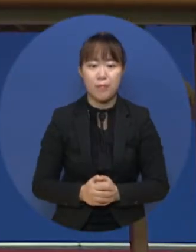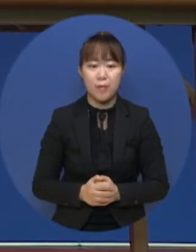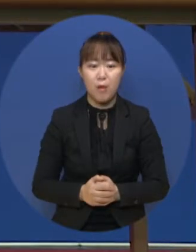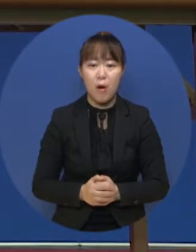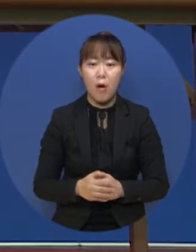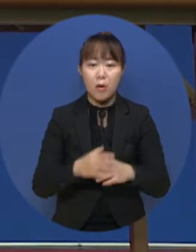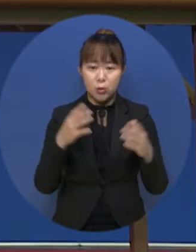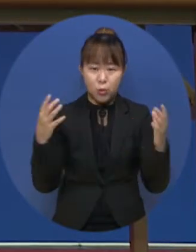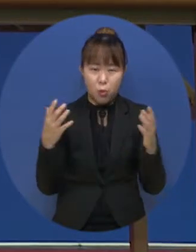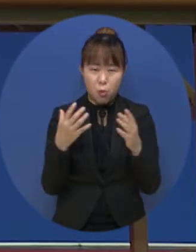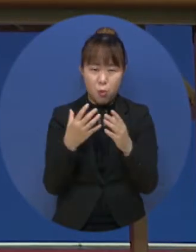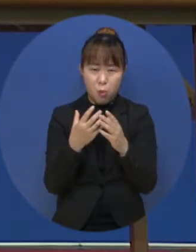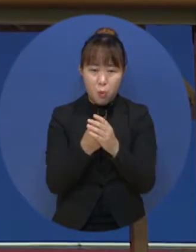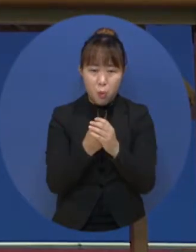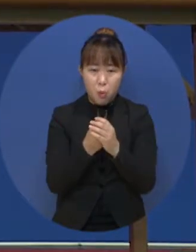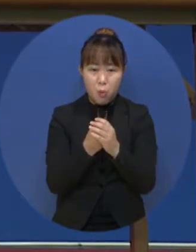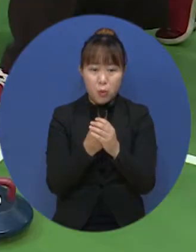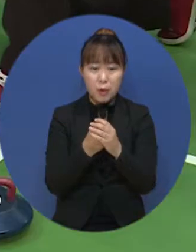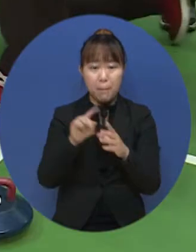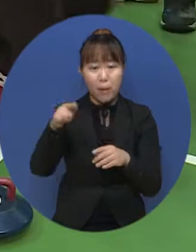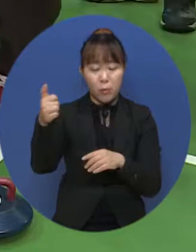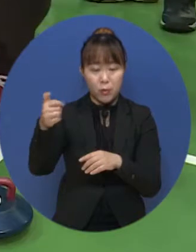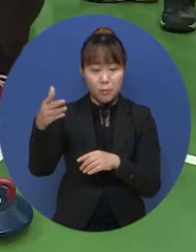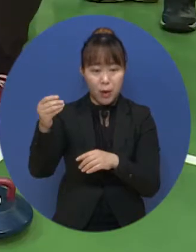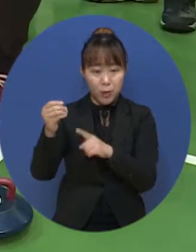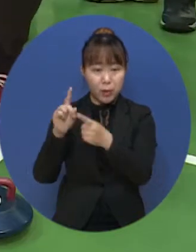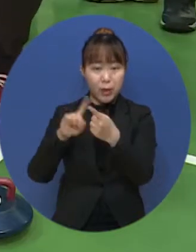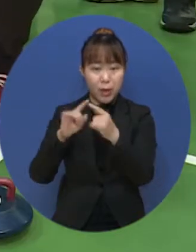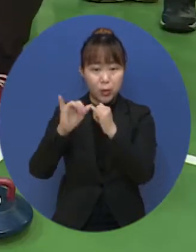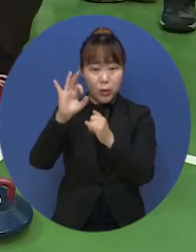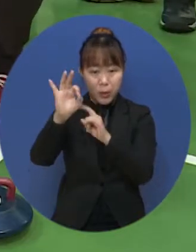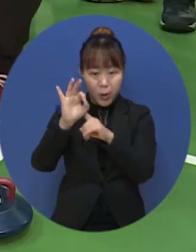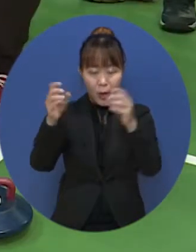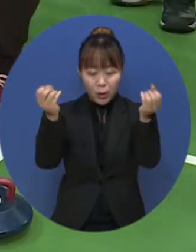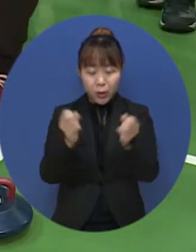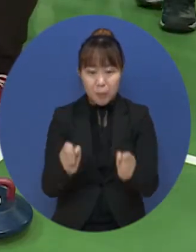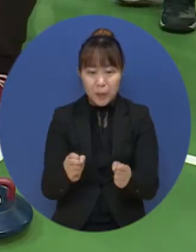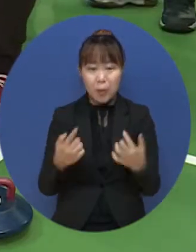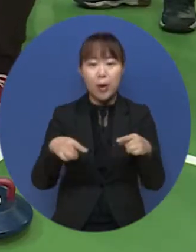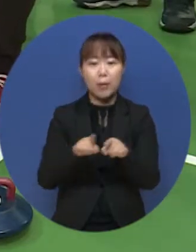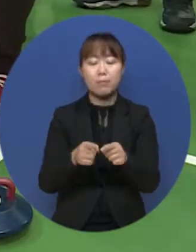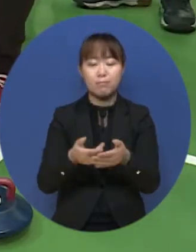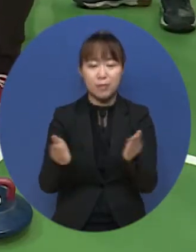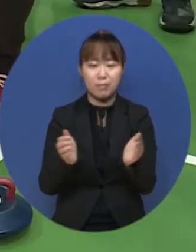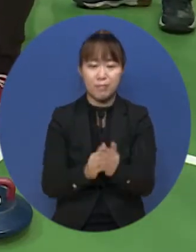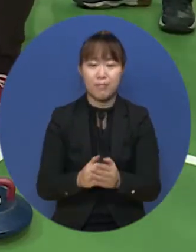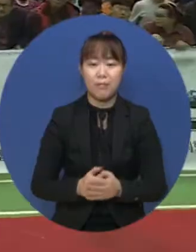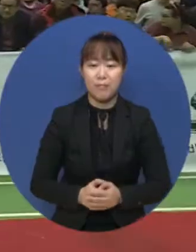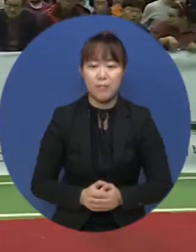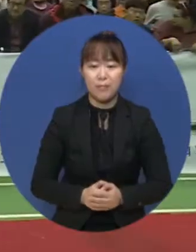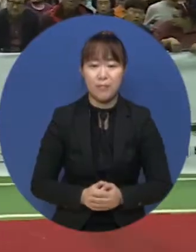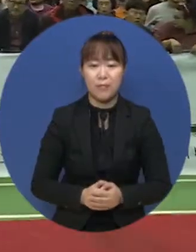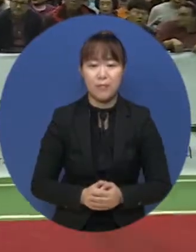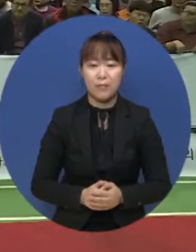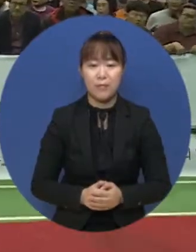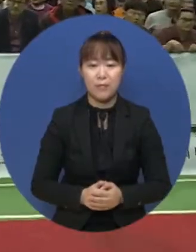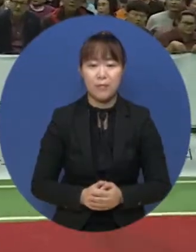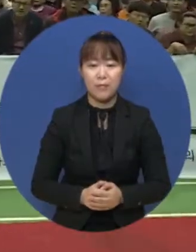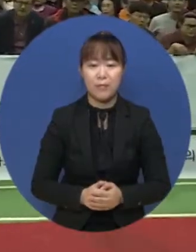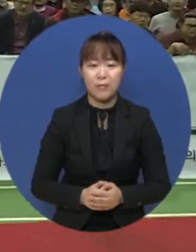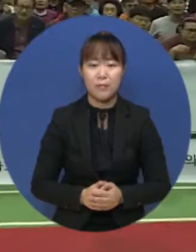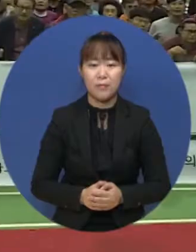우수팀에게는 총상금 150만 원과 순위별 트로피가 수여됐습니다. 복지TV 뉴스